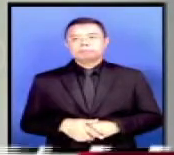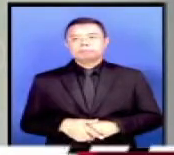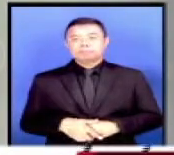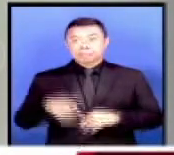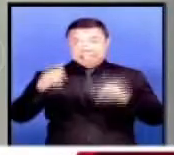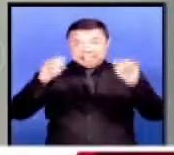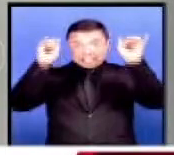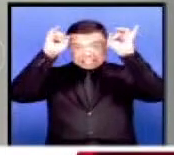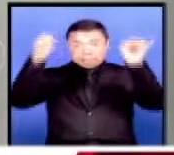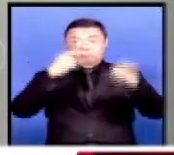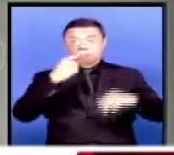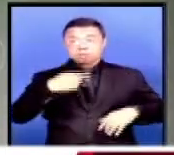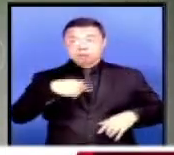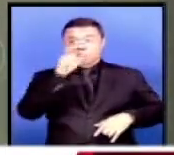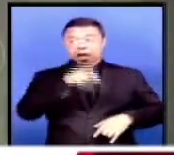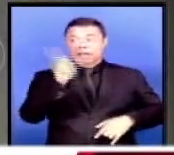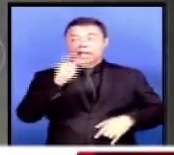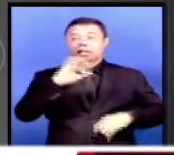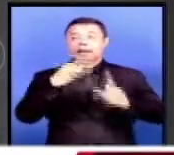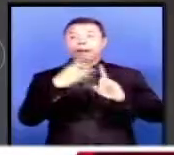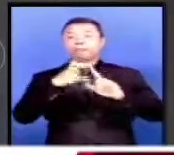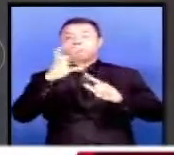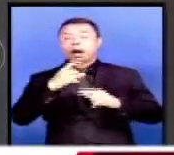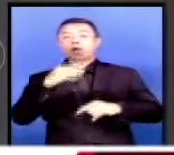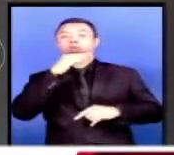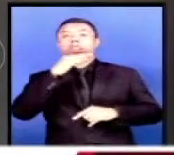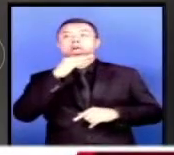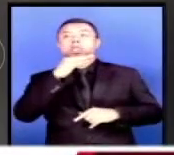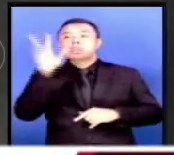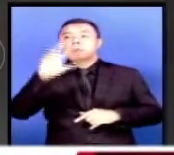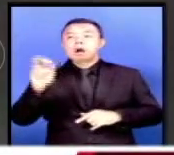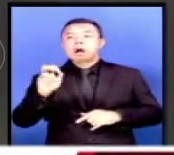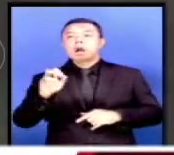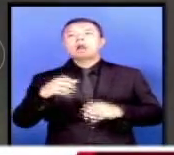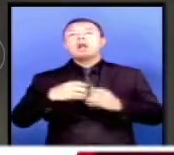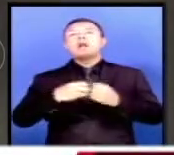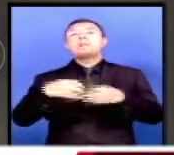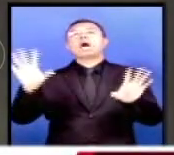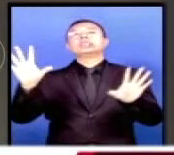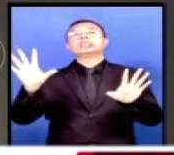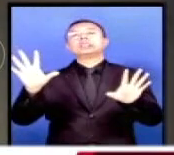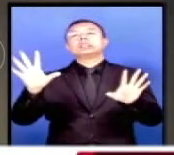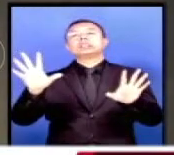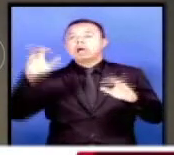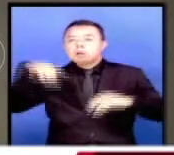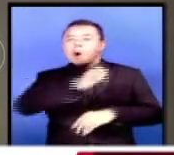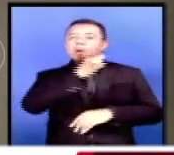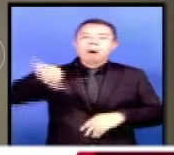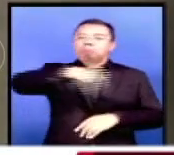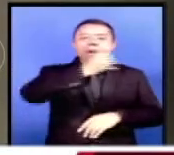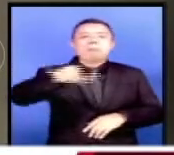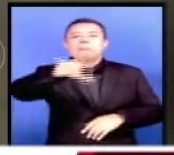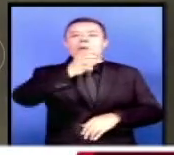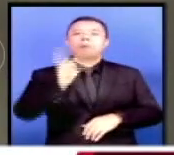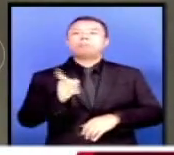Seekor sapi kurban milik warga Desa Jambar, Kabupaten Kuningan, Jawa Barat, terlepas dan mengamuk saat akan disembelih. Peristiwa ini terjadi karena tali